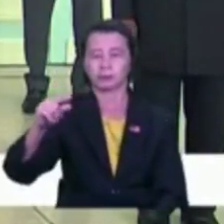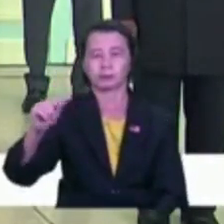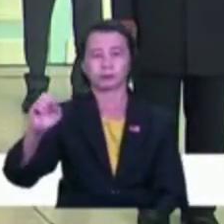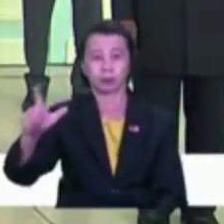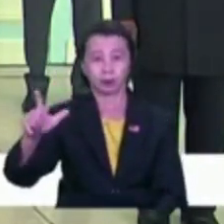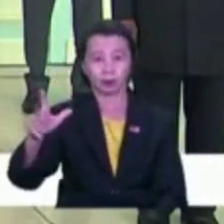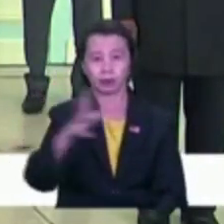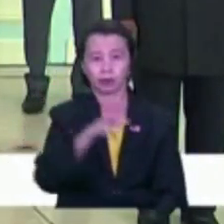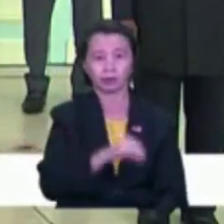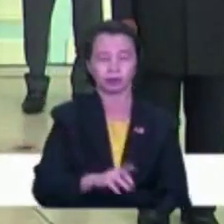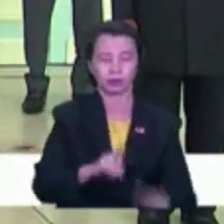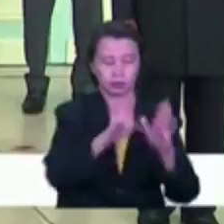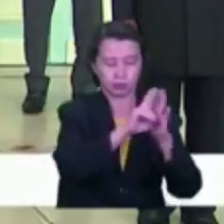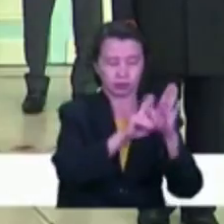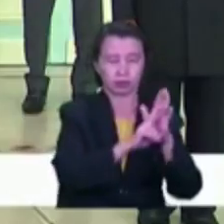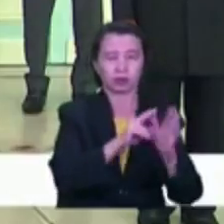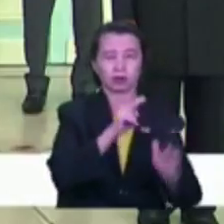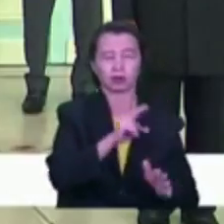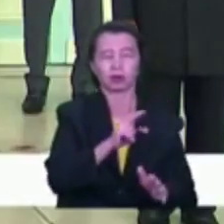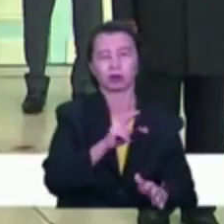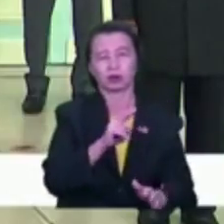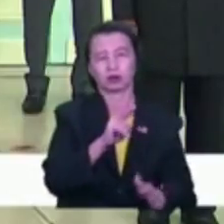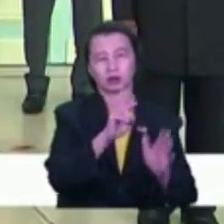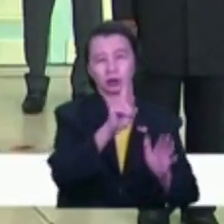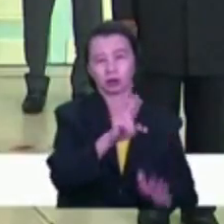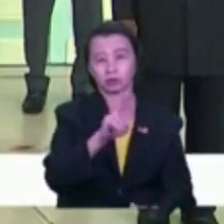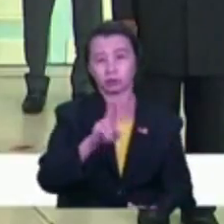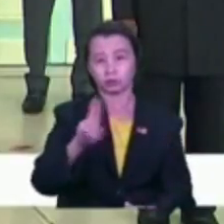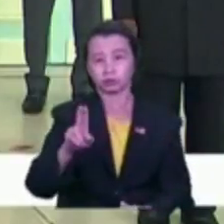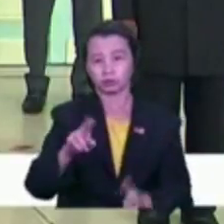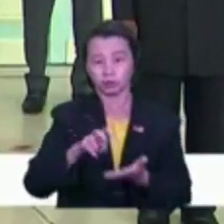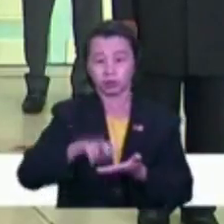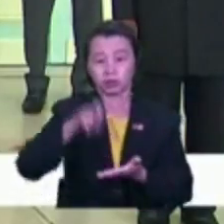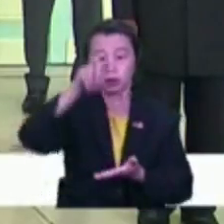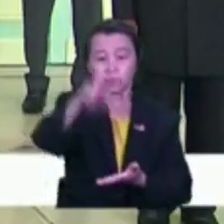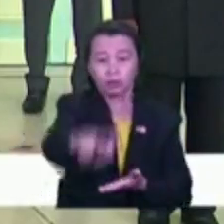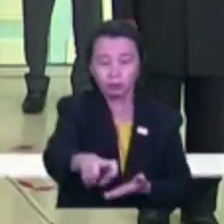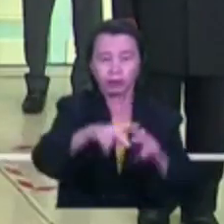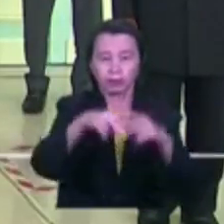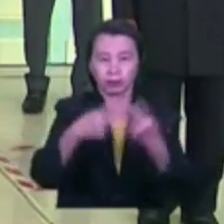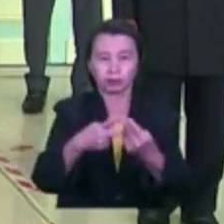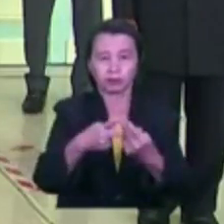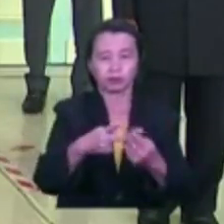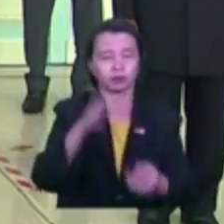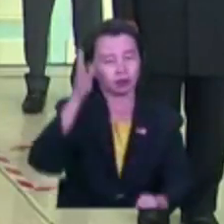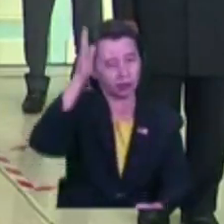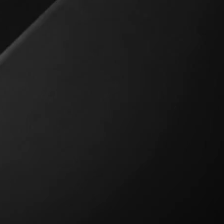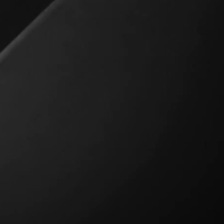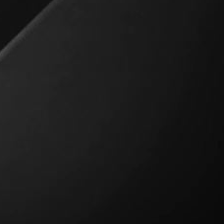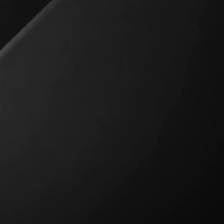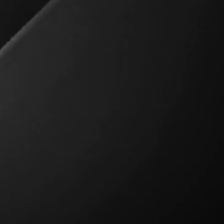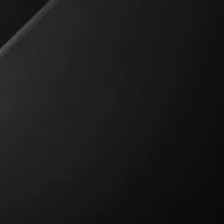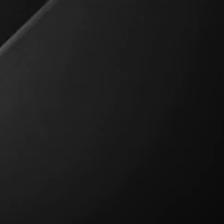undang-undang NT lompat Patih akan dibentangkan di parlemen